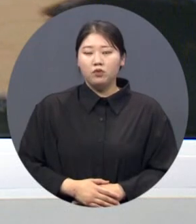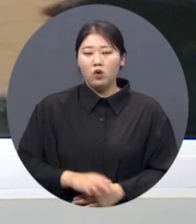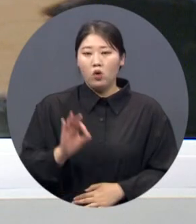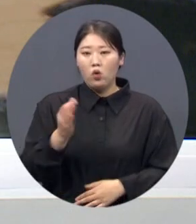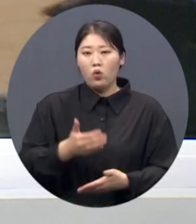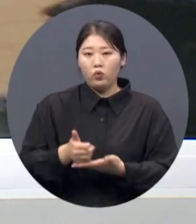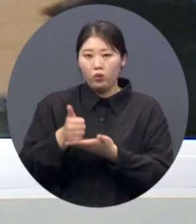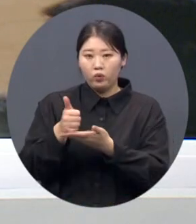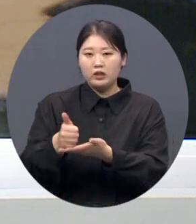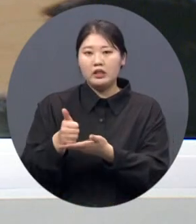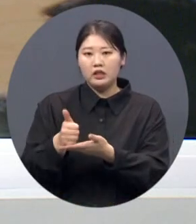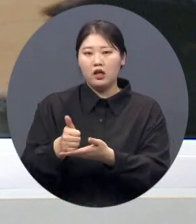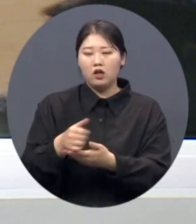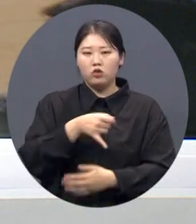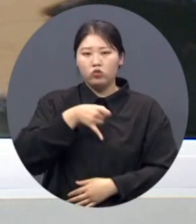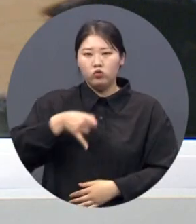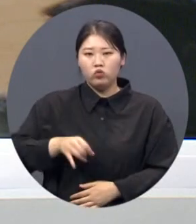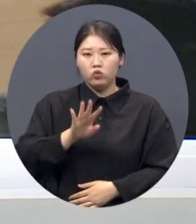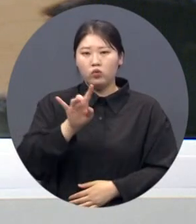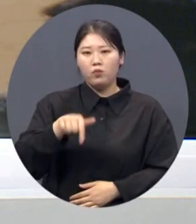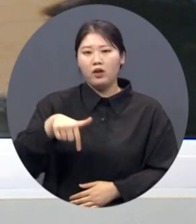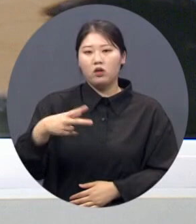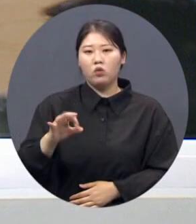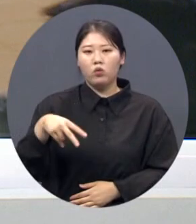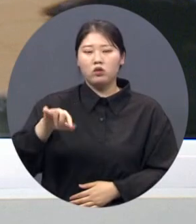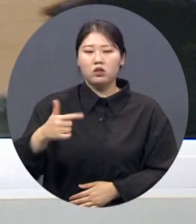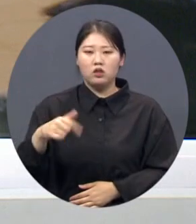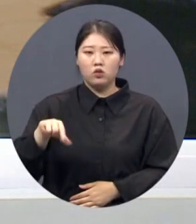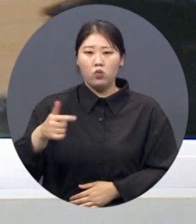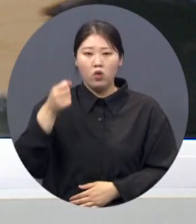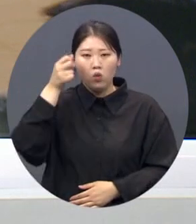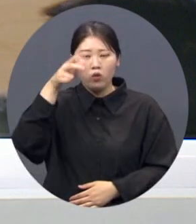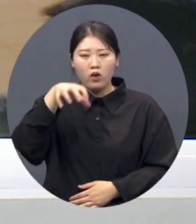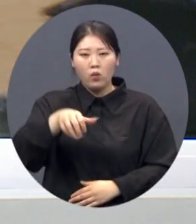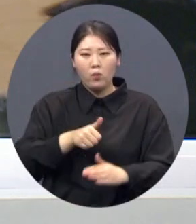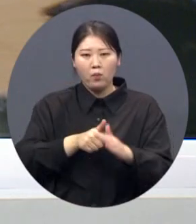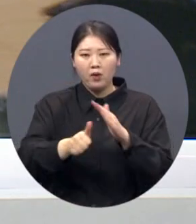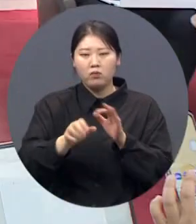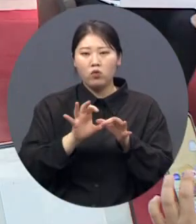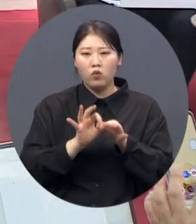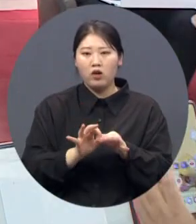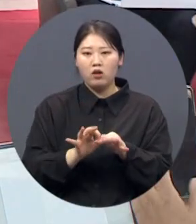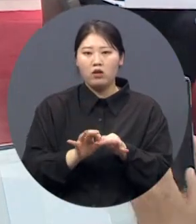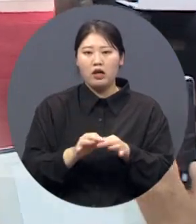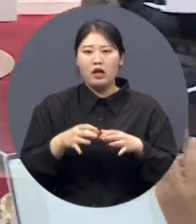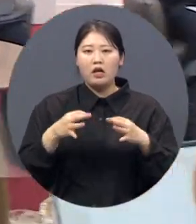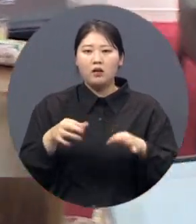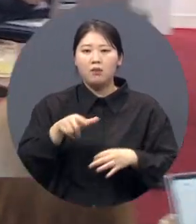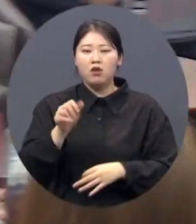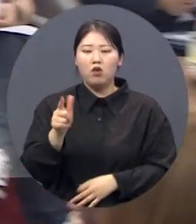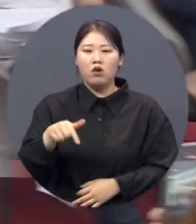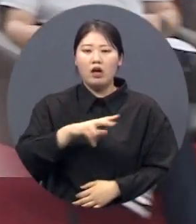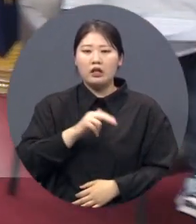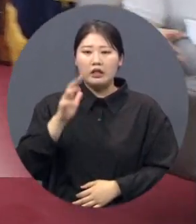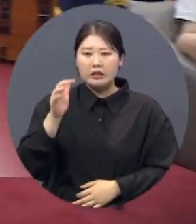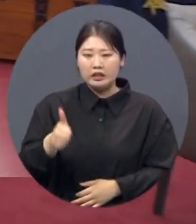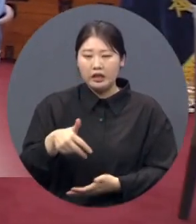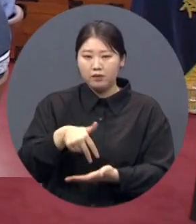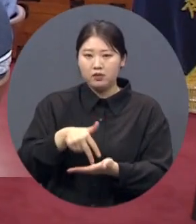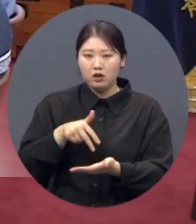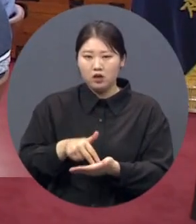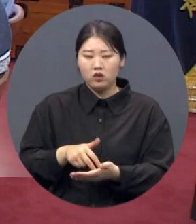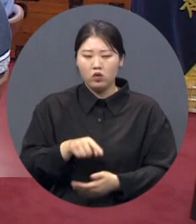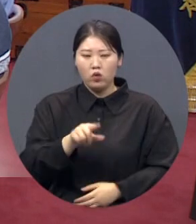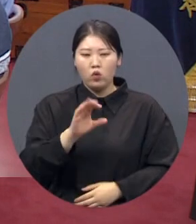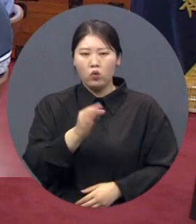오영훈 제주도지사의 중국 백통신원 리조트 방문 논란과 관련해 김경학 제주도회 의장이 도지사가 솔직히